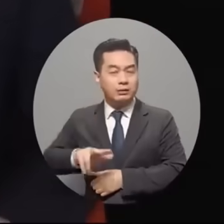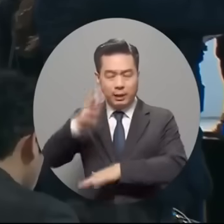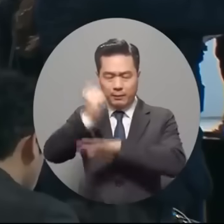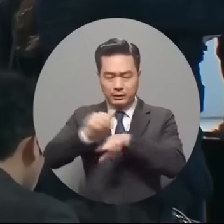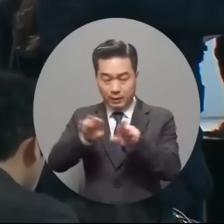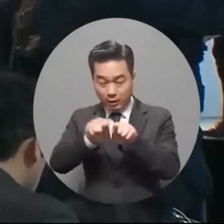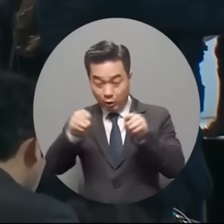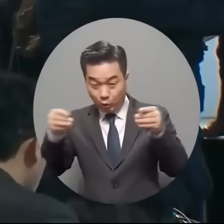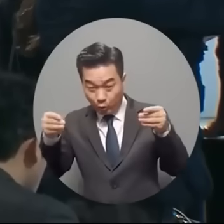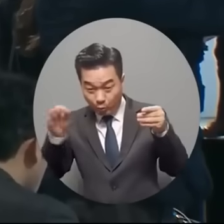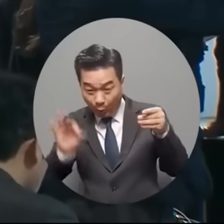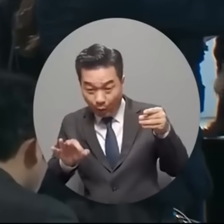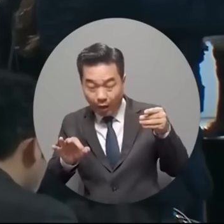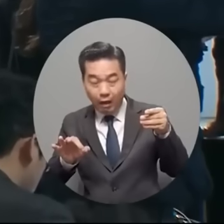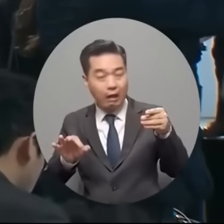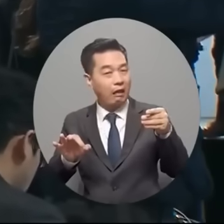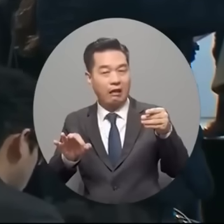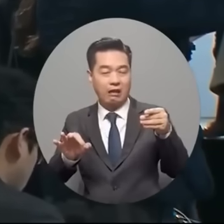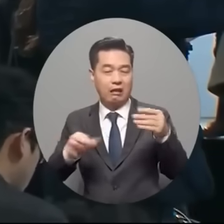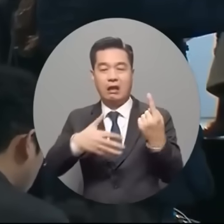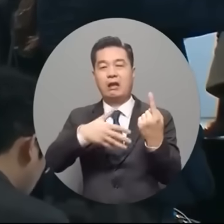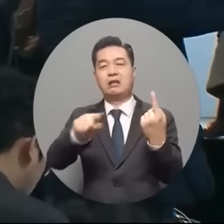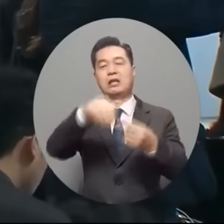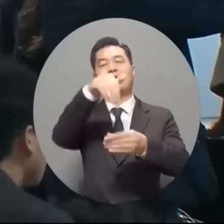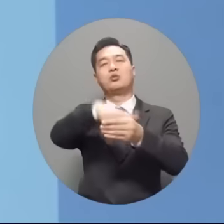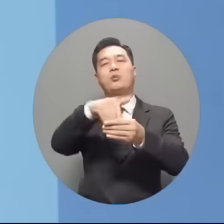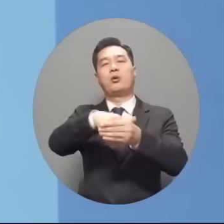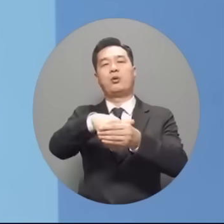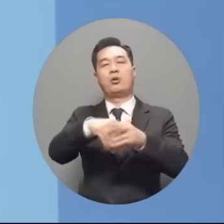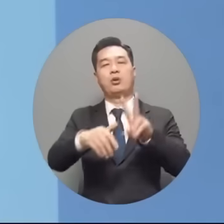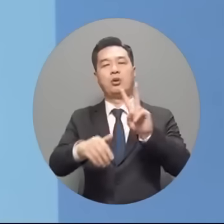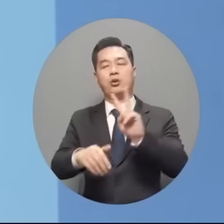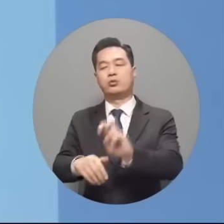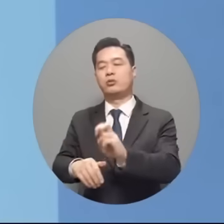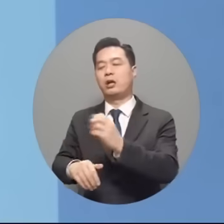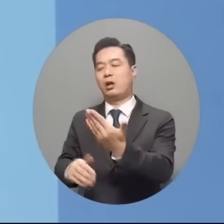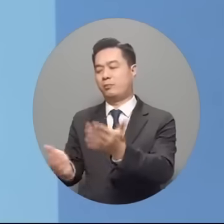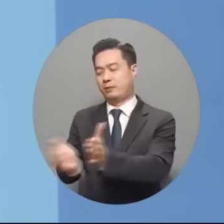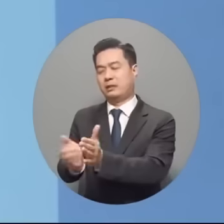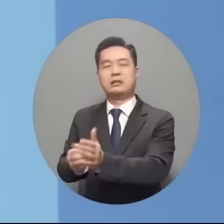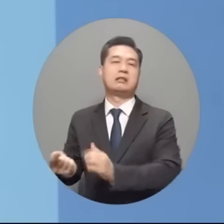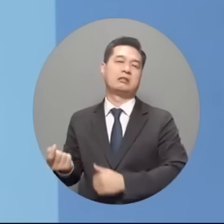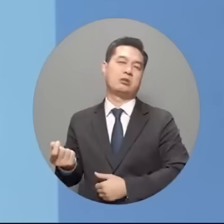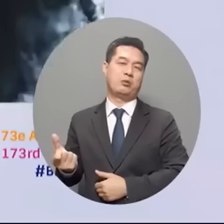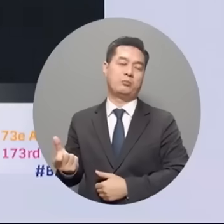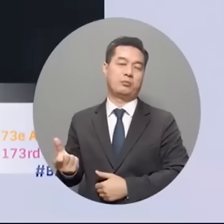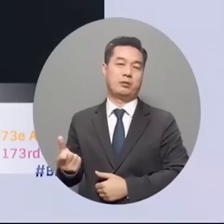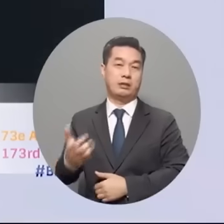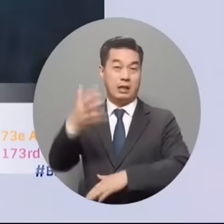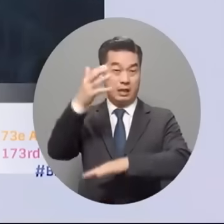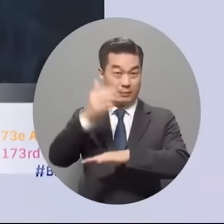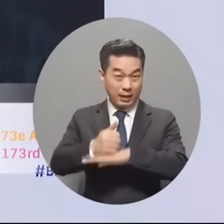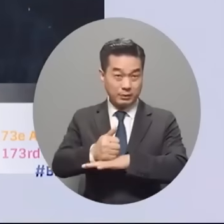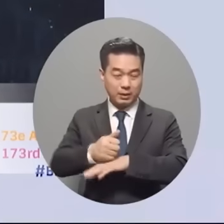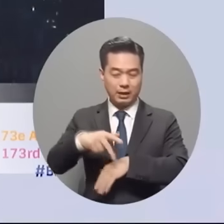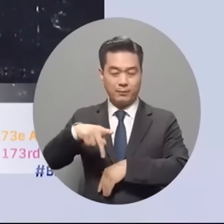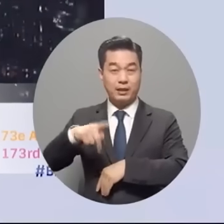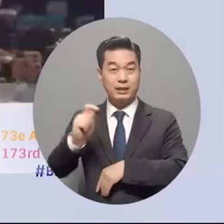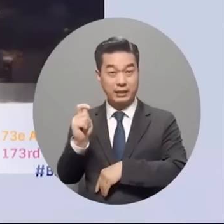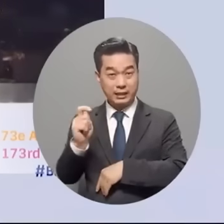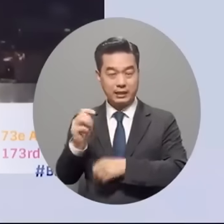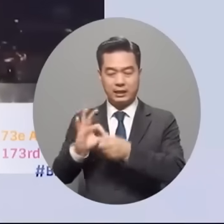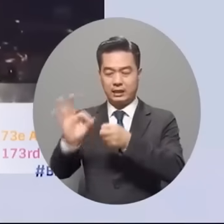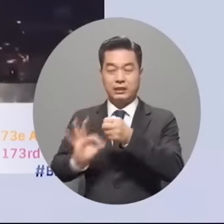막상 뚜껑을 열어보니 1차 투표에서 29표가 전부였습니다. 마지막 PT는 10년